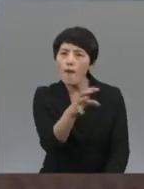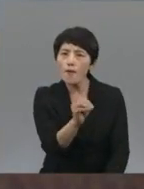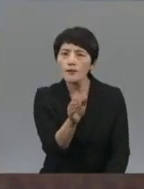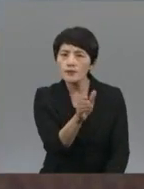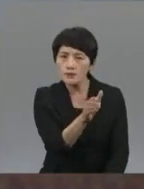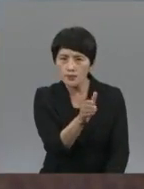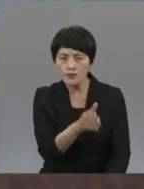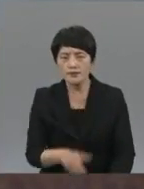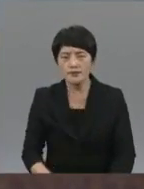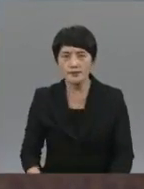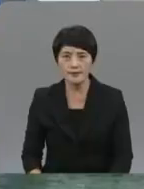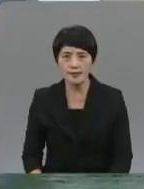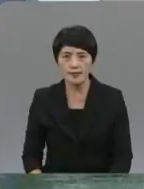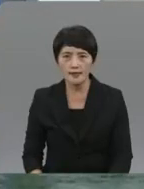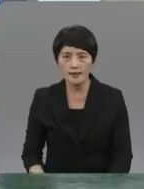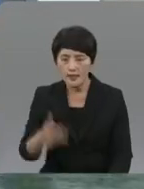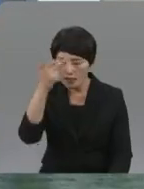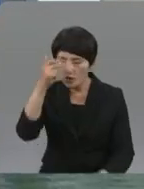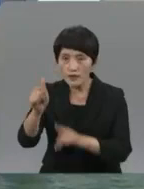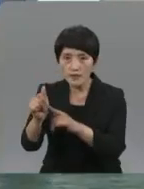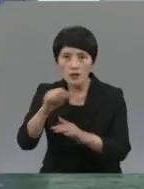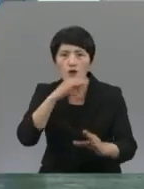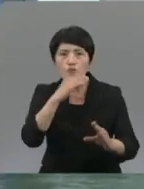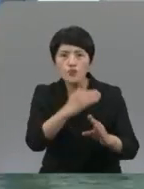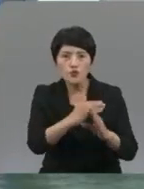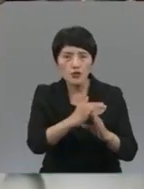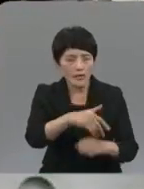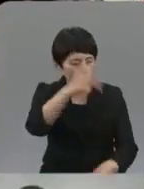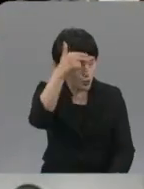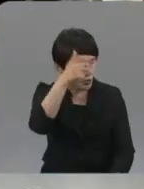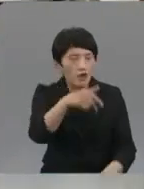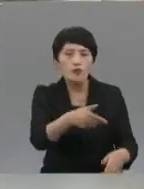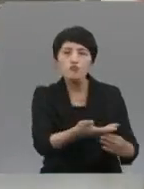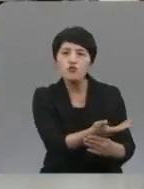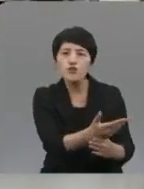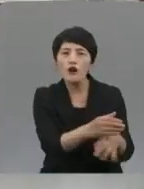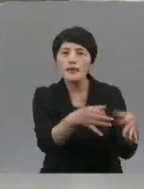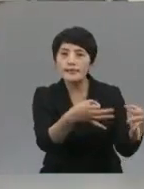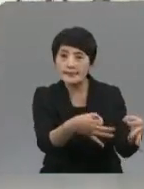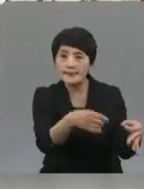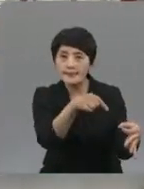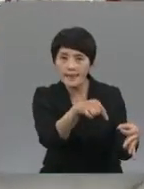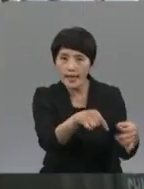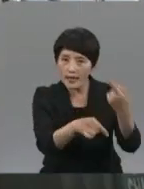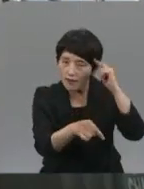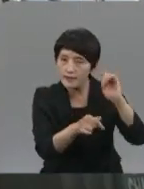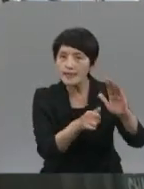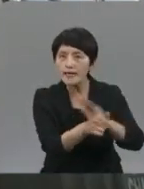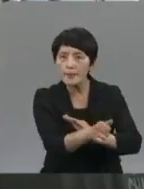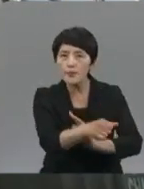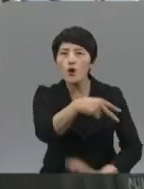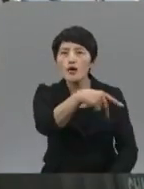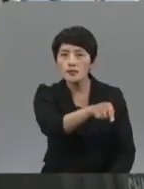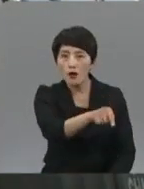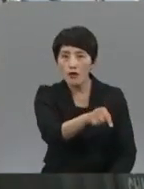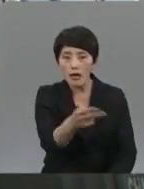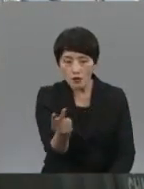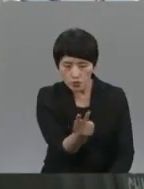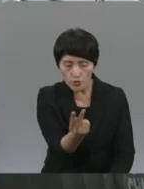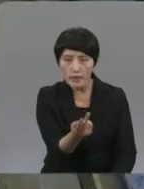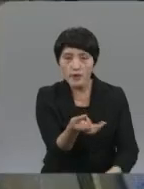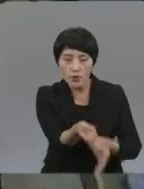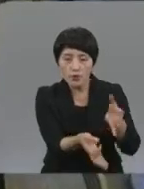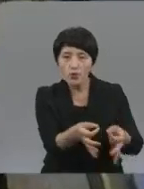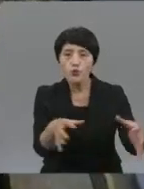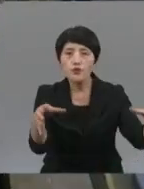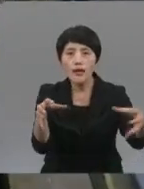罪，随后逃到俄罗斯并取得了国籍，之后为北韩政权活动。为躲避制裁，崔天坤